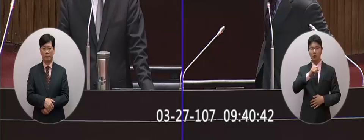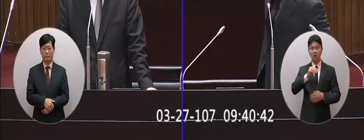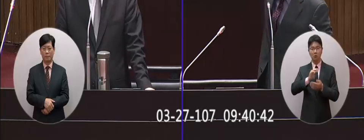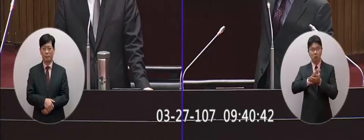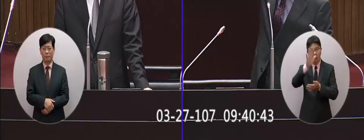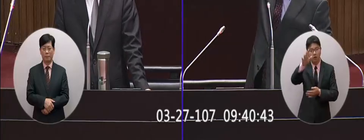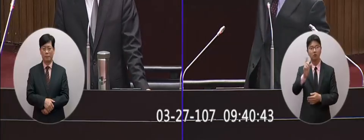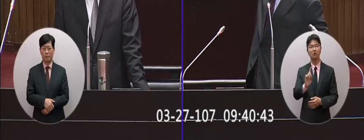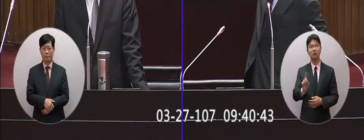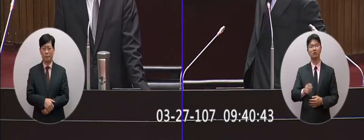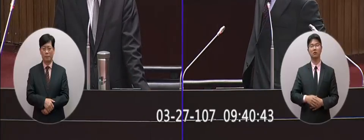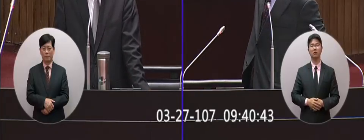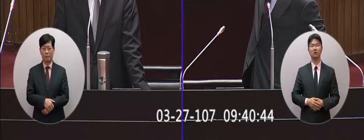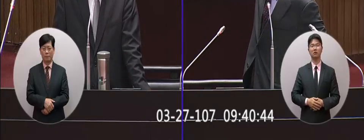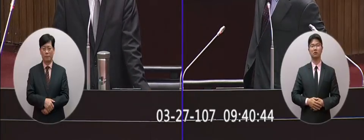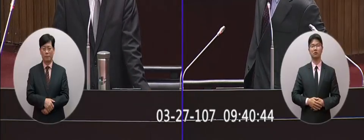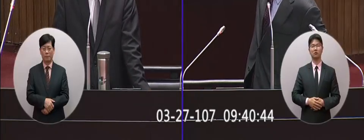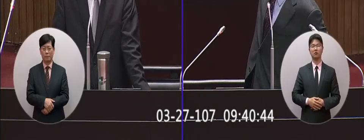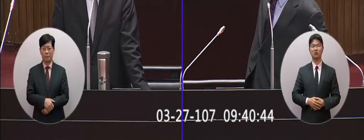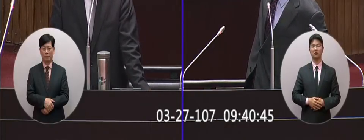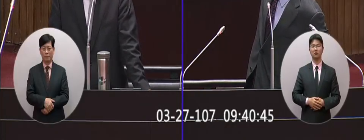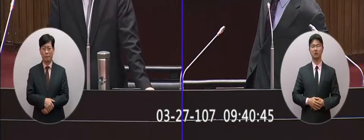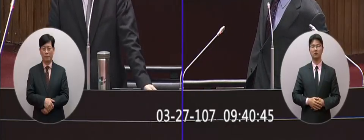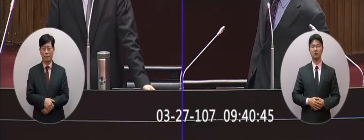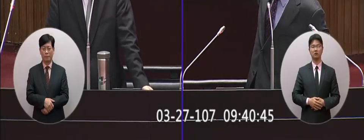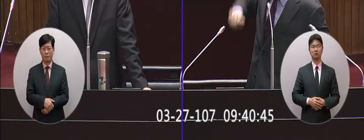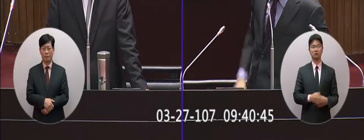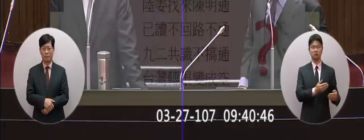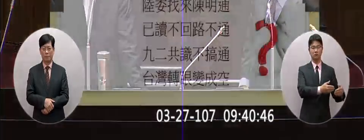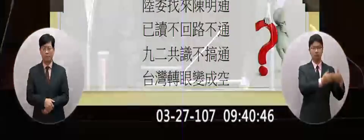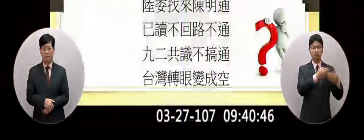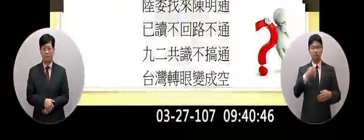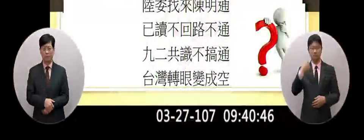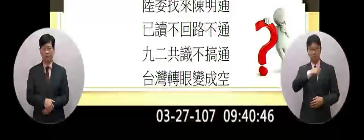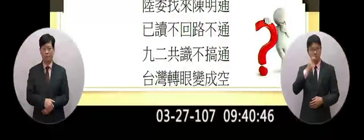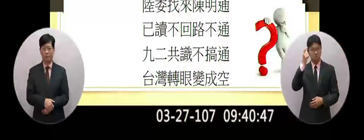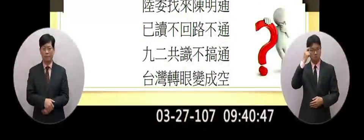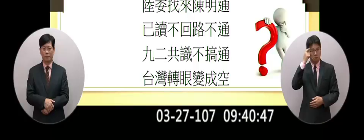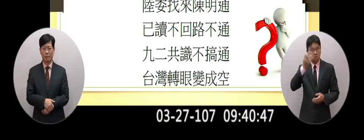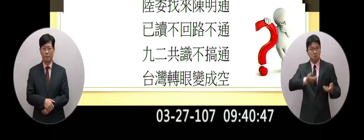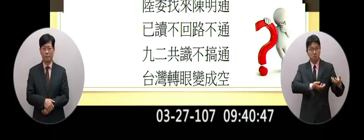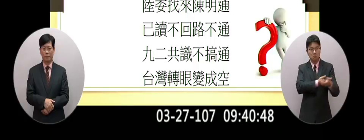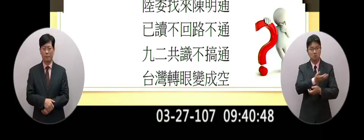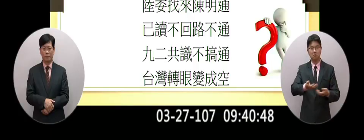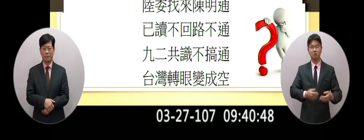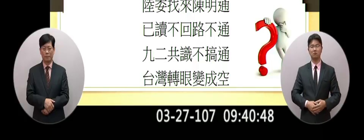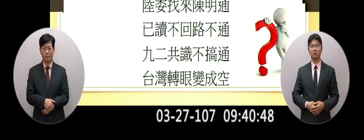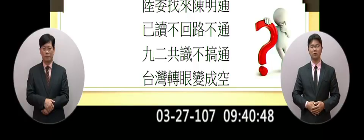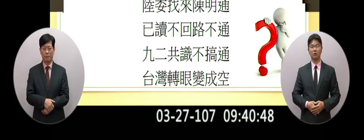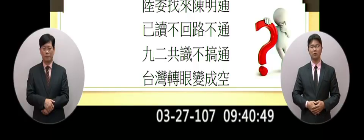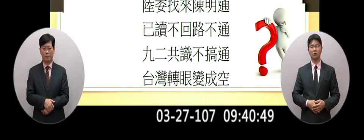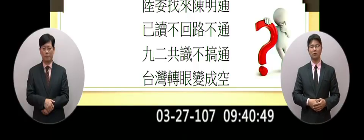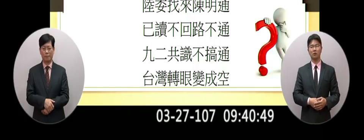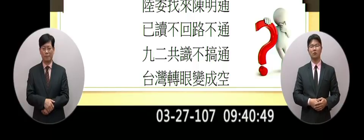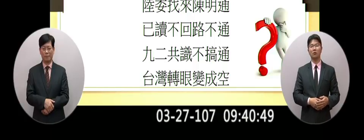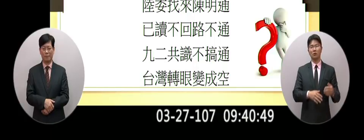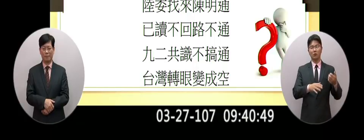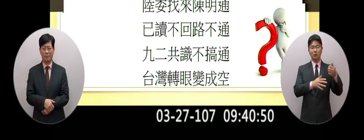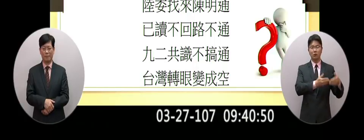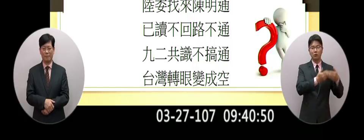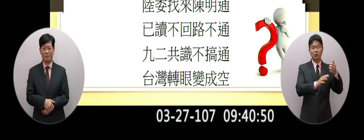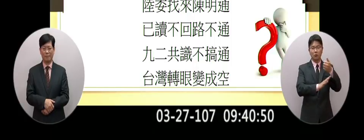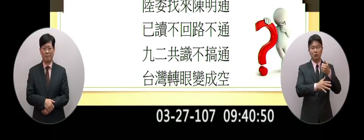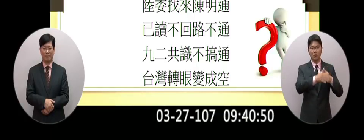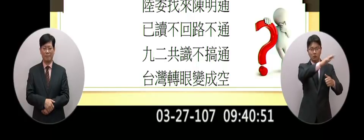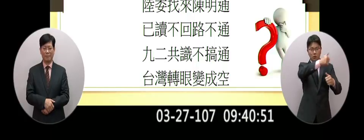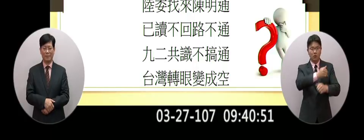它打开一下。两岸三地想要通，陆委找来陈明通，